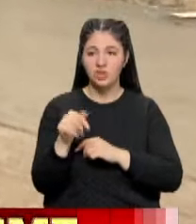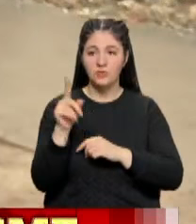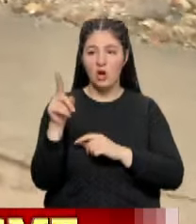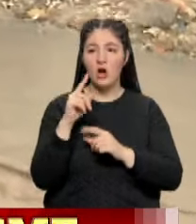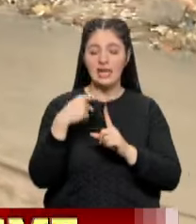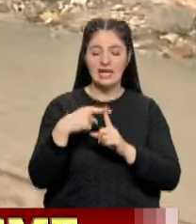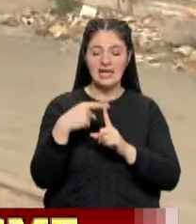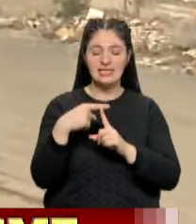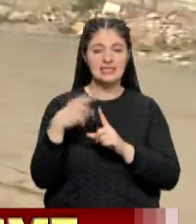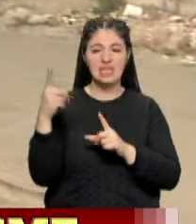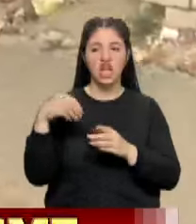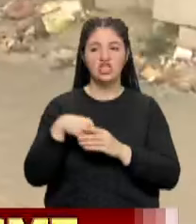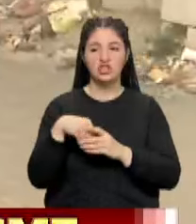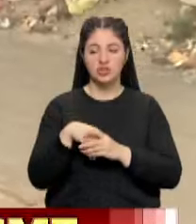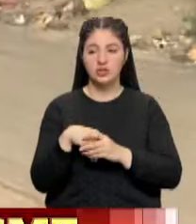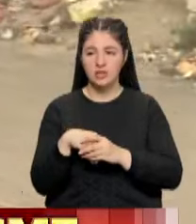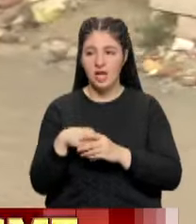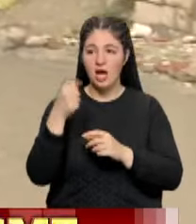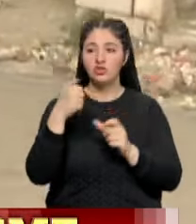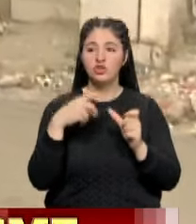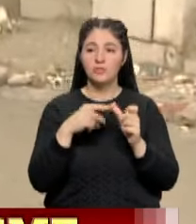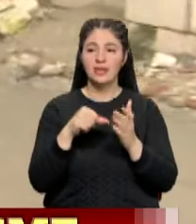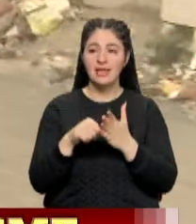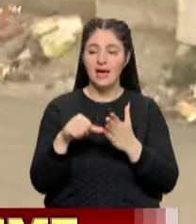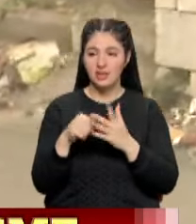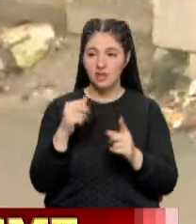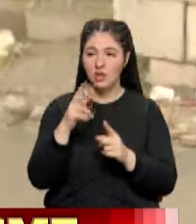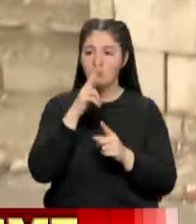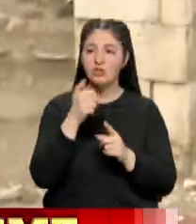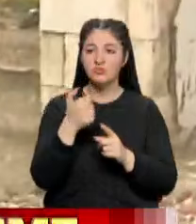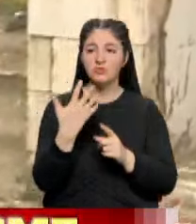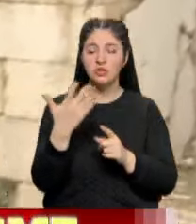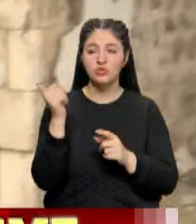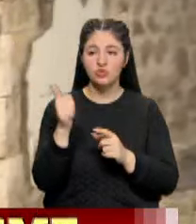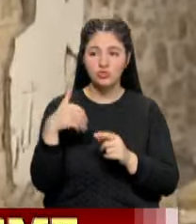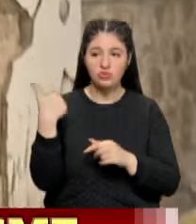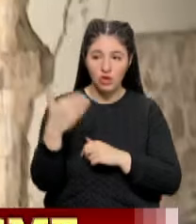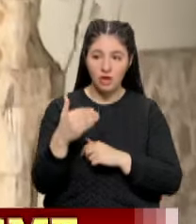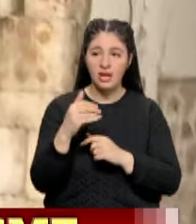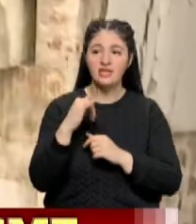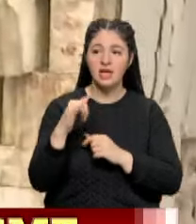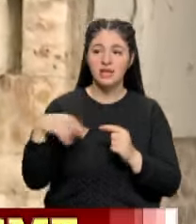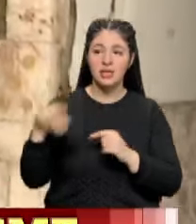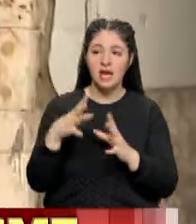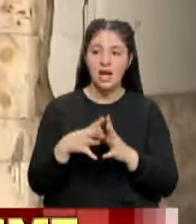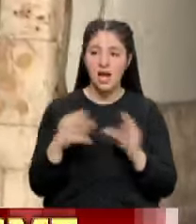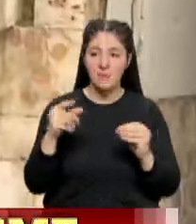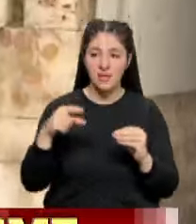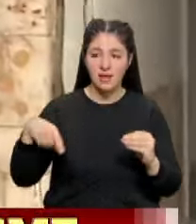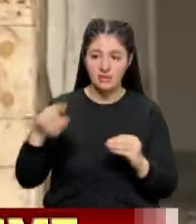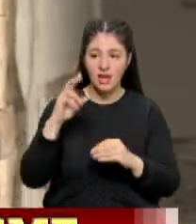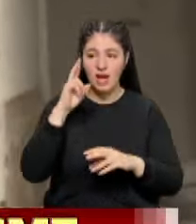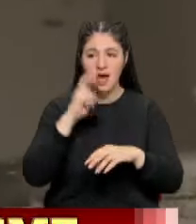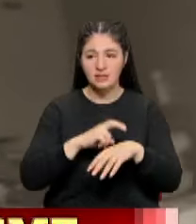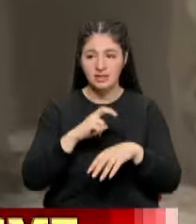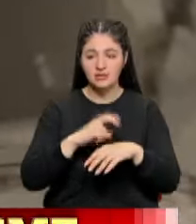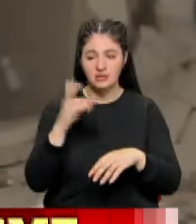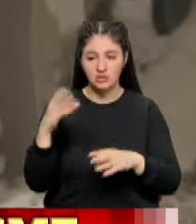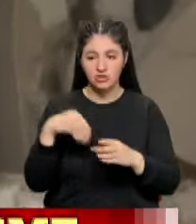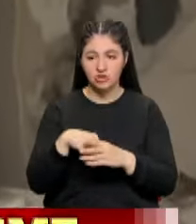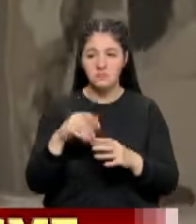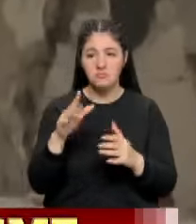o kilisenin içinde 6 Şubat tarihinde 365 gün sonra yakınlarını kaybedenler anısına,